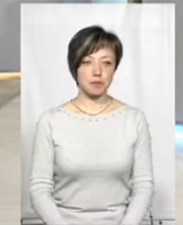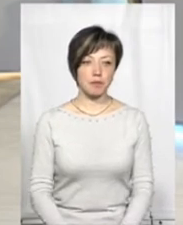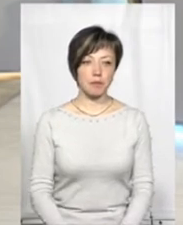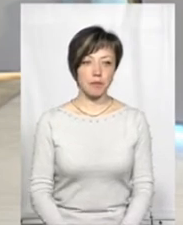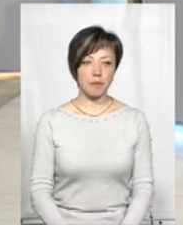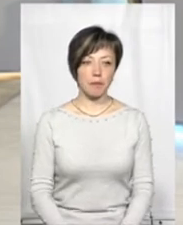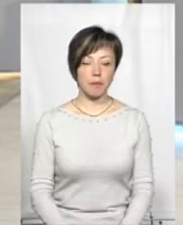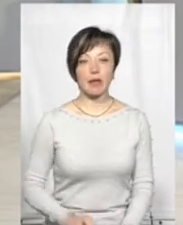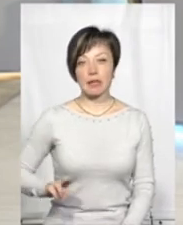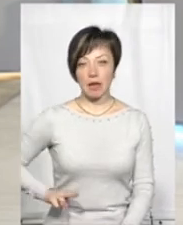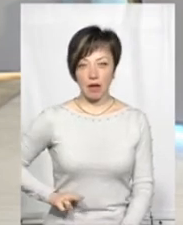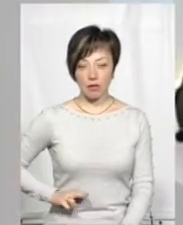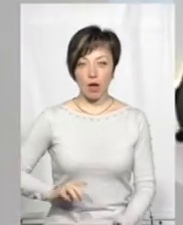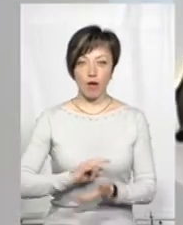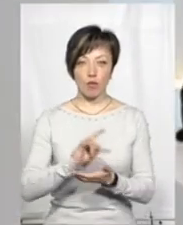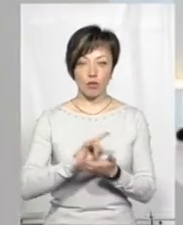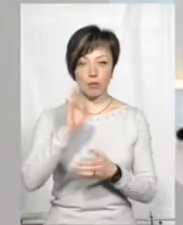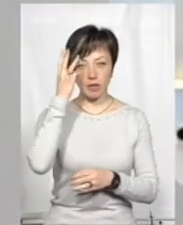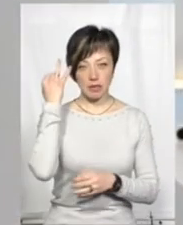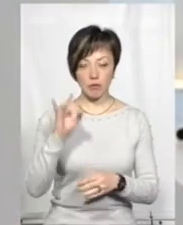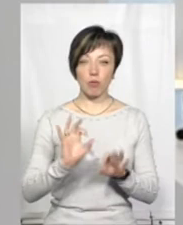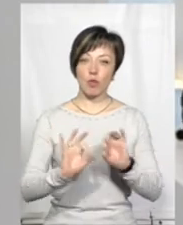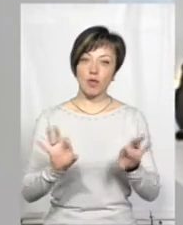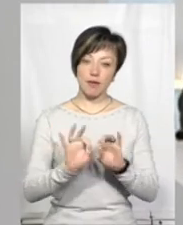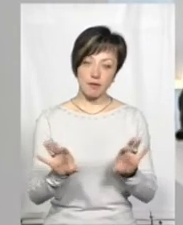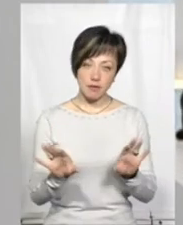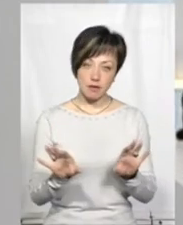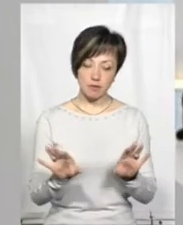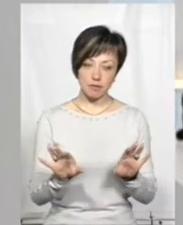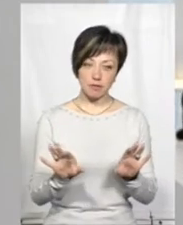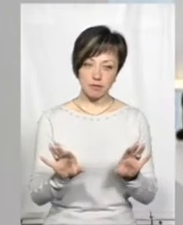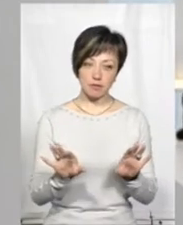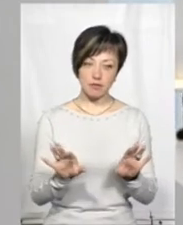Валерій Сорока, директор аеропорту Хмельницький, поділився